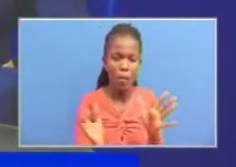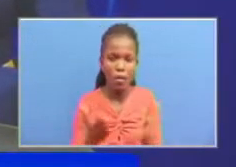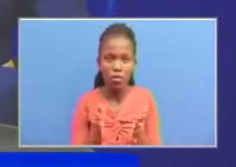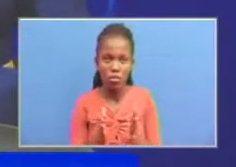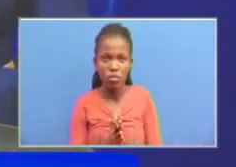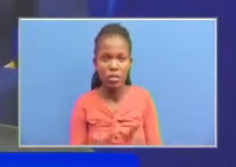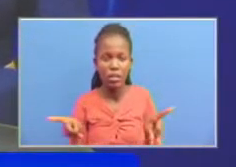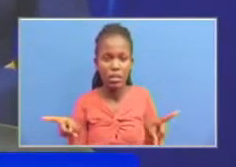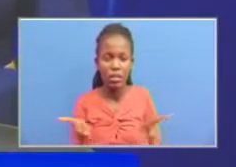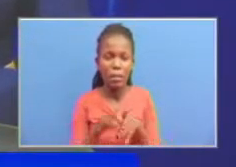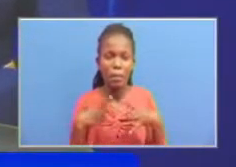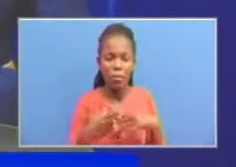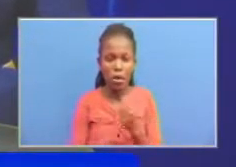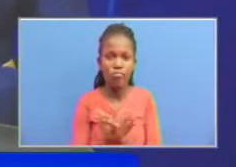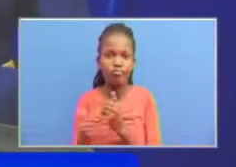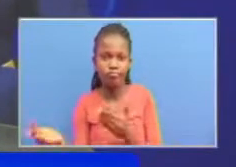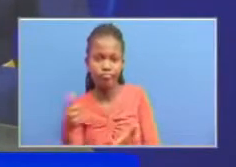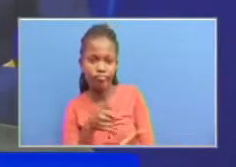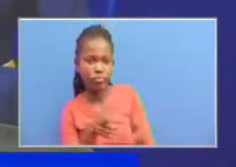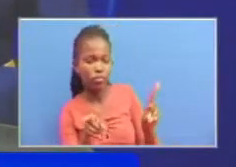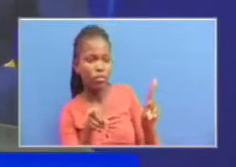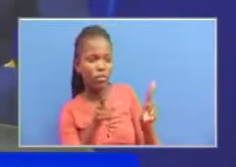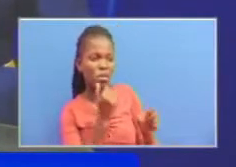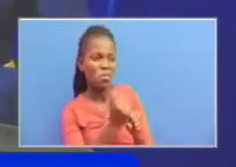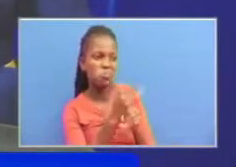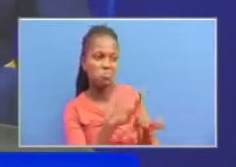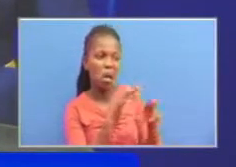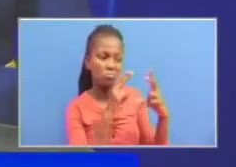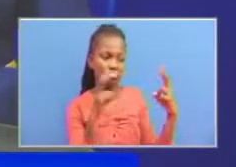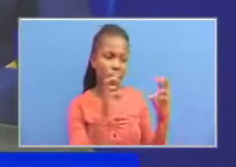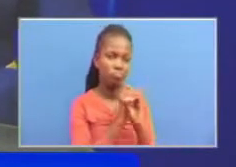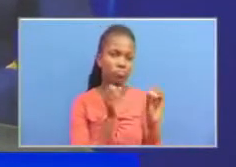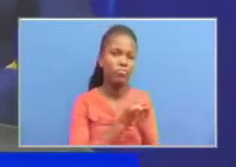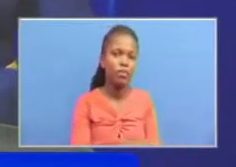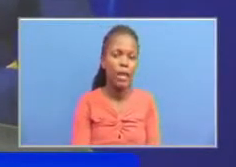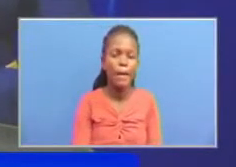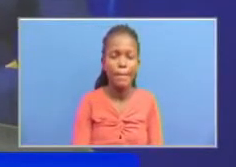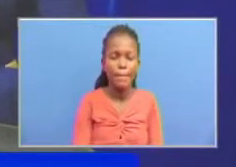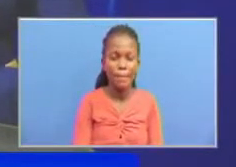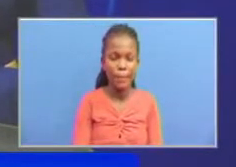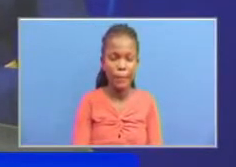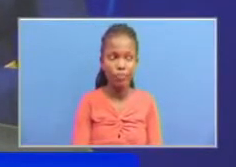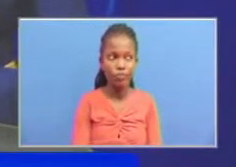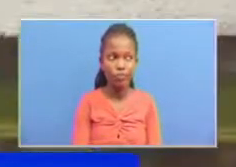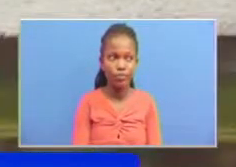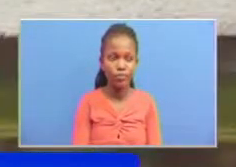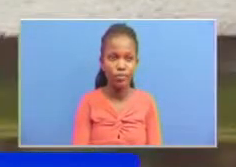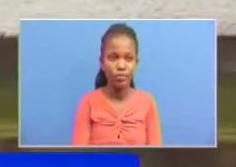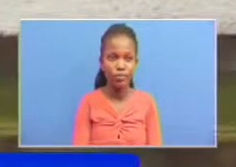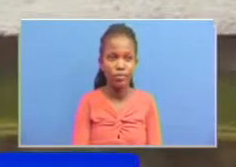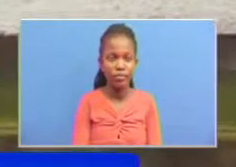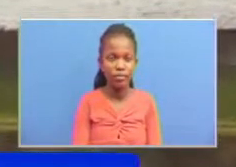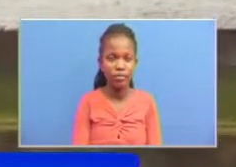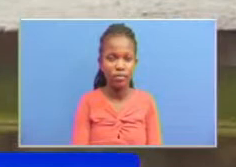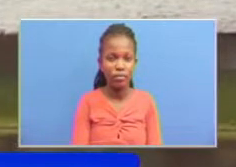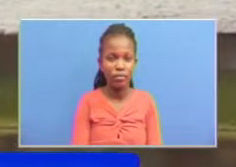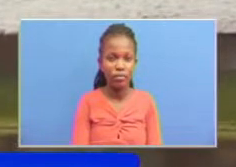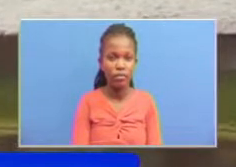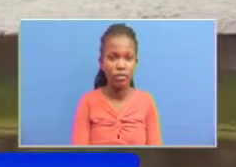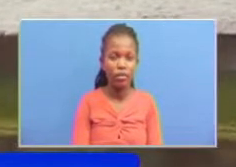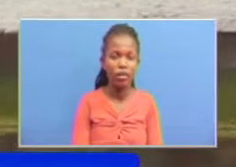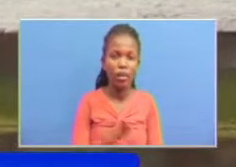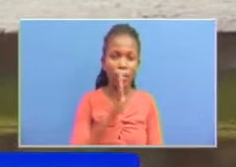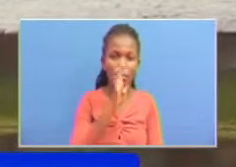mawea makuandikwa. Kennedy Mulinge no udheke iye kikundi kiu na mamuelesia tawo. With ya